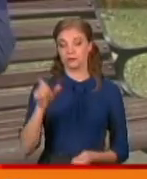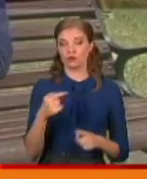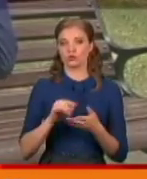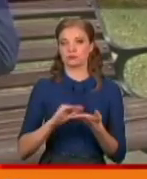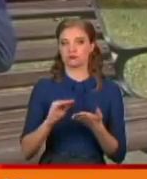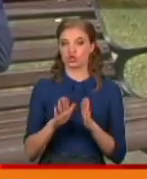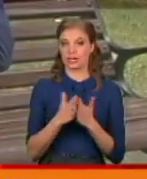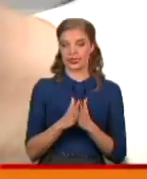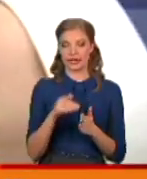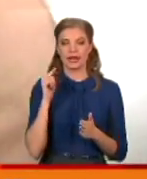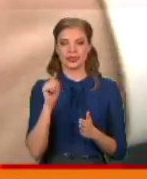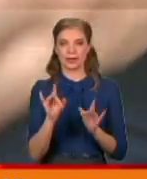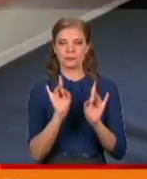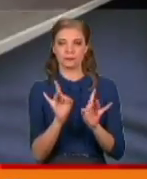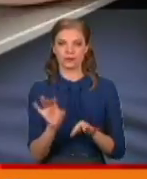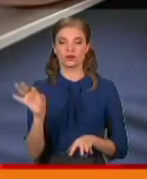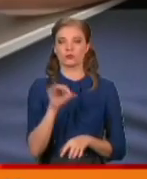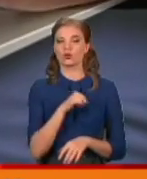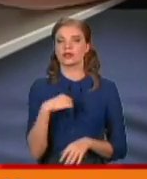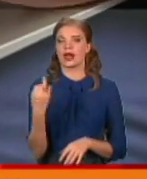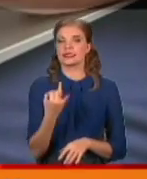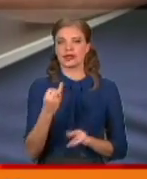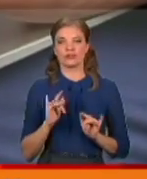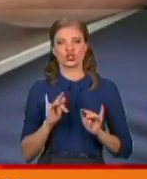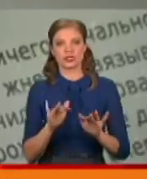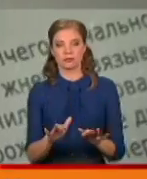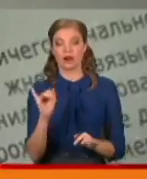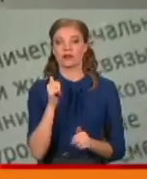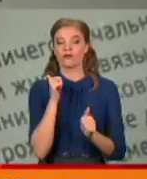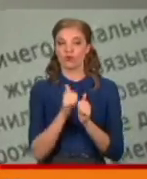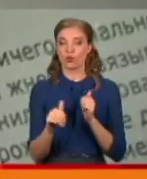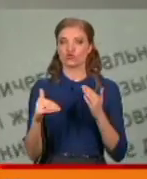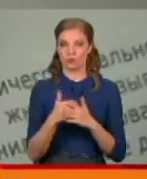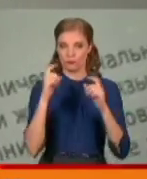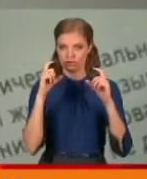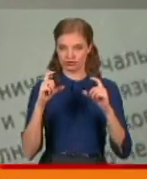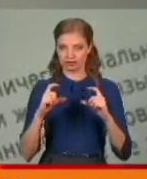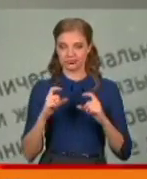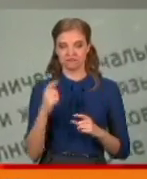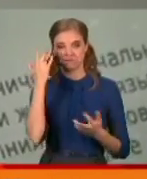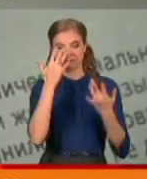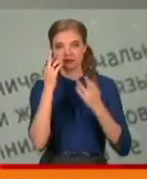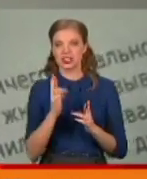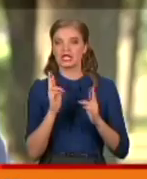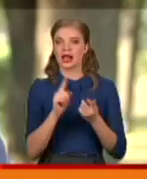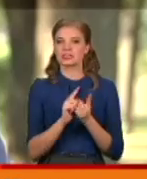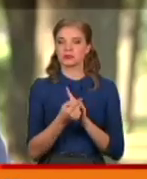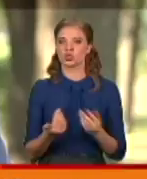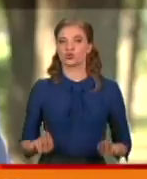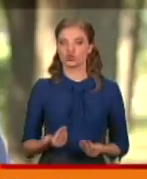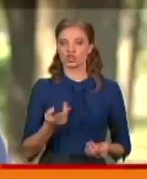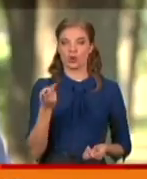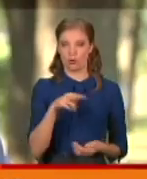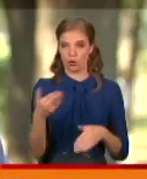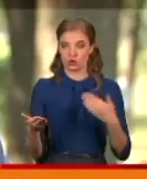пише книгу. В ній завуальовано розповідає про найцікавіші справи і в кожному новому розділі замислюється, як би змінилось життя